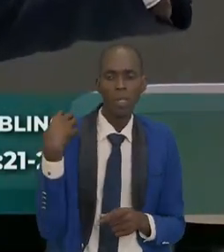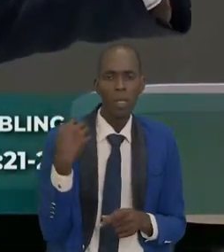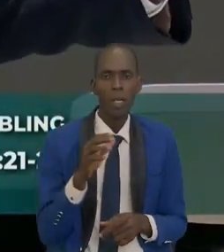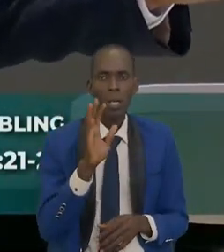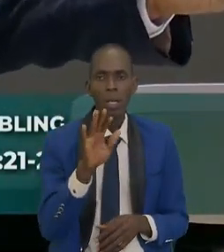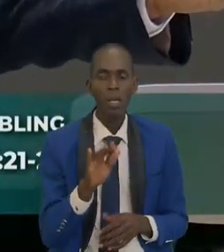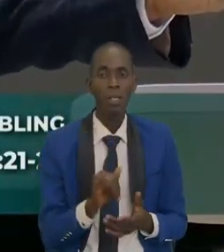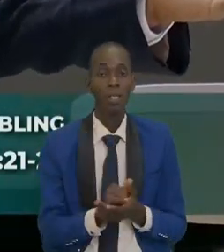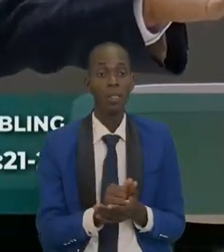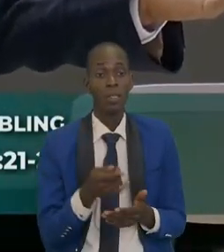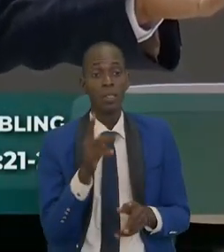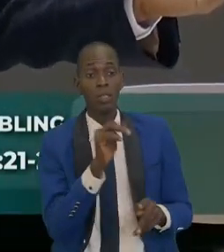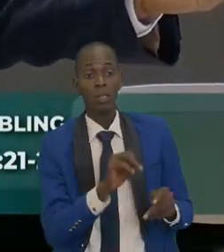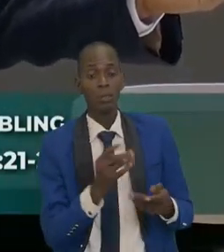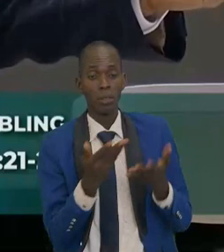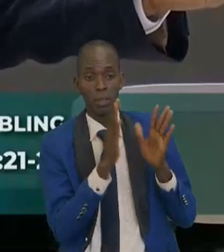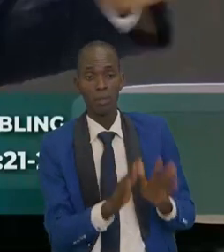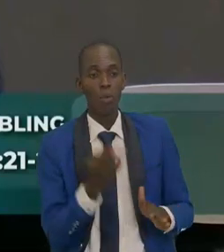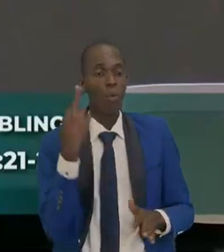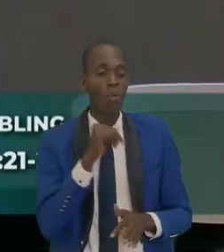Ils n'étaient pas là quand Jésus a parlé.